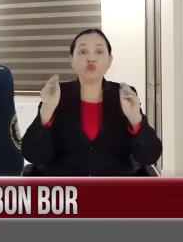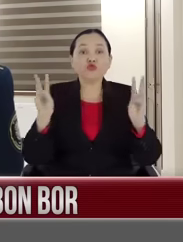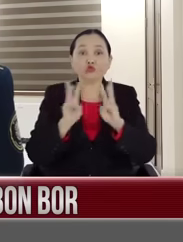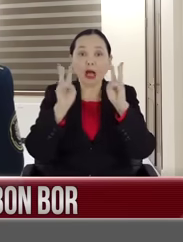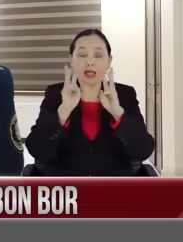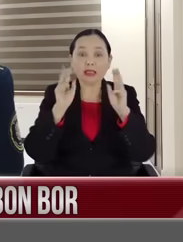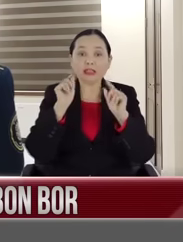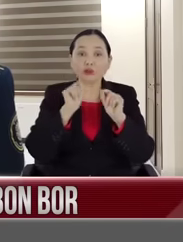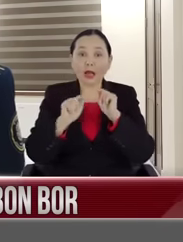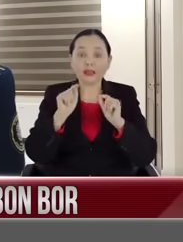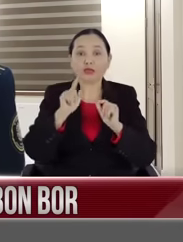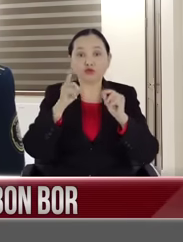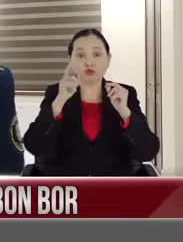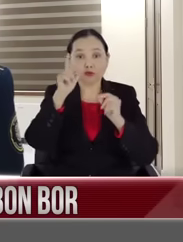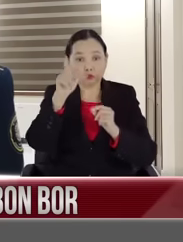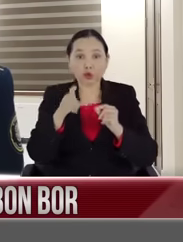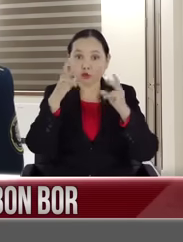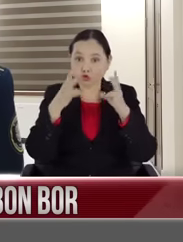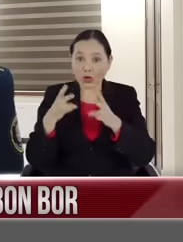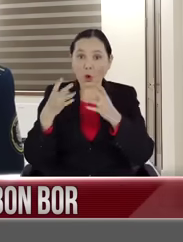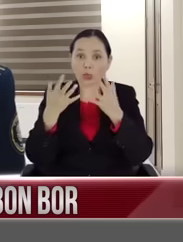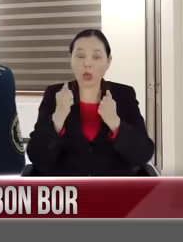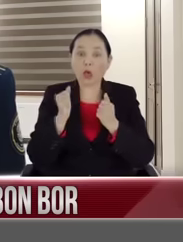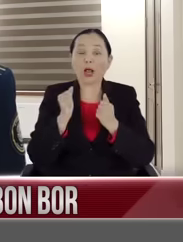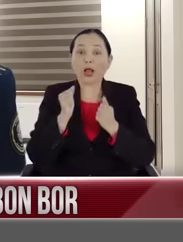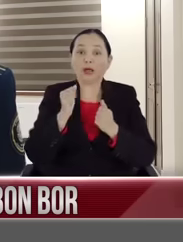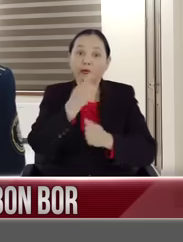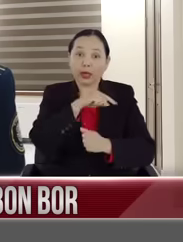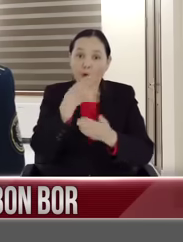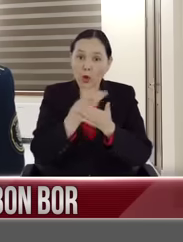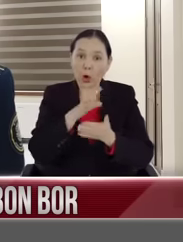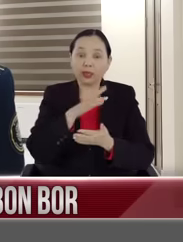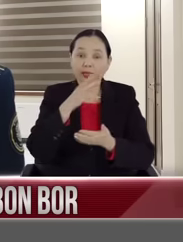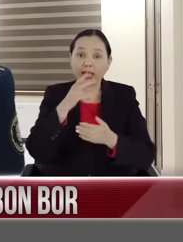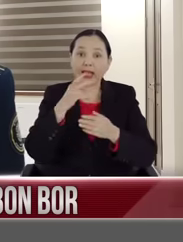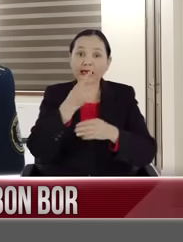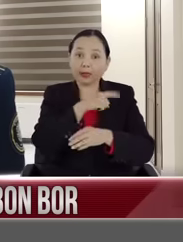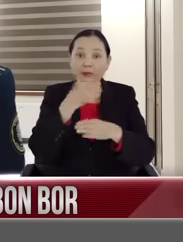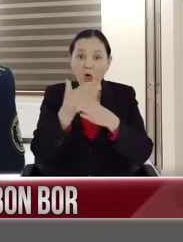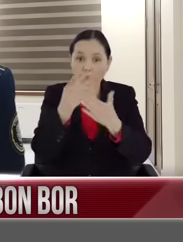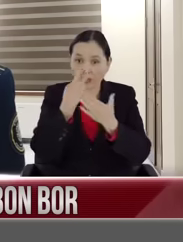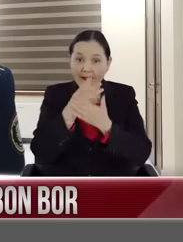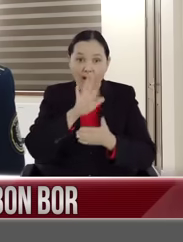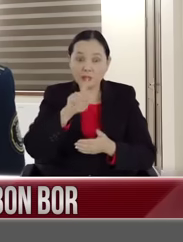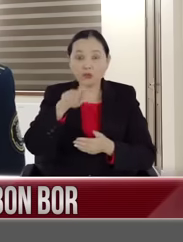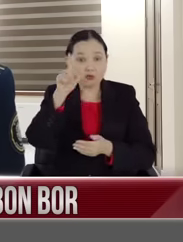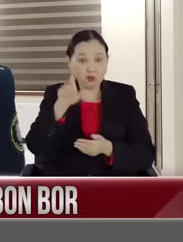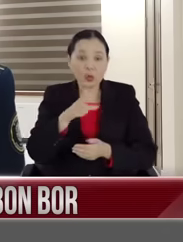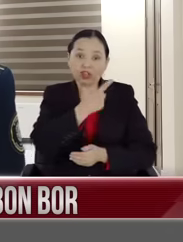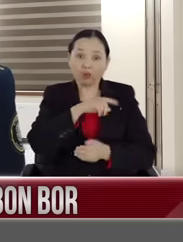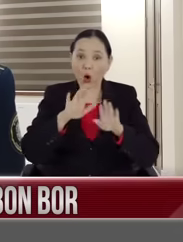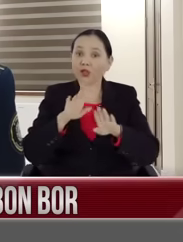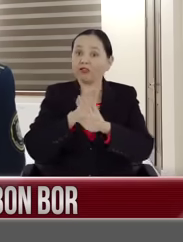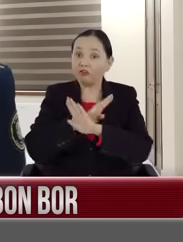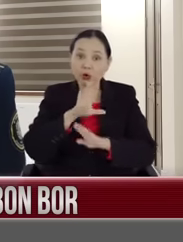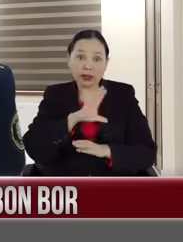ishchi bo'lib ishlovchi fuqaro tan jarohatlari olib shifoxonaga yotqizilgan. Shifokorlar tomonidan ko'rsatilgan tibbiy yordamlarga qaramasdan ushbu fuqaro shifoxonada